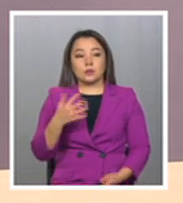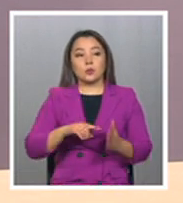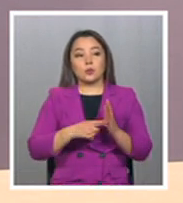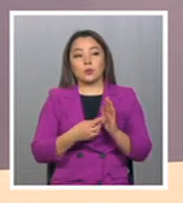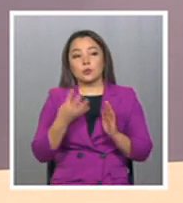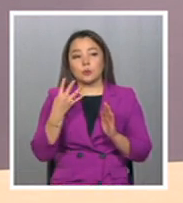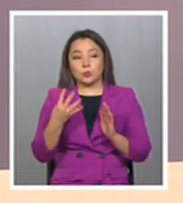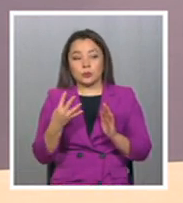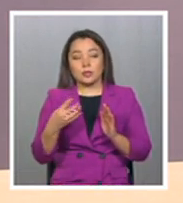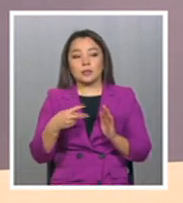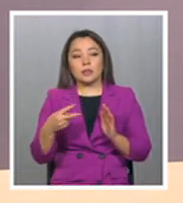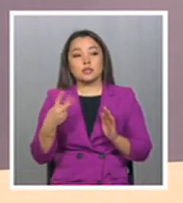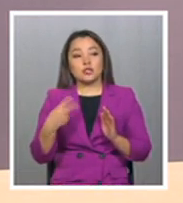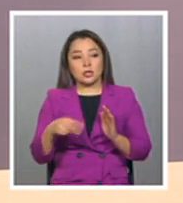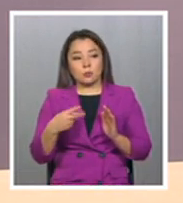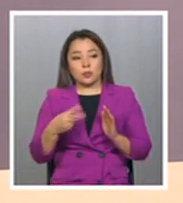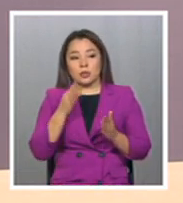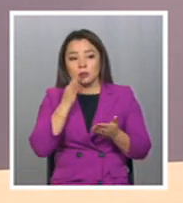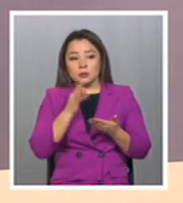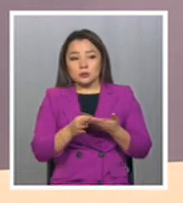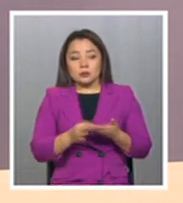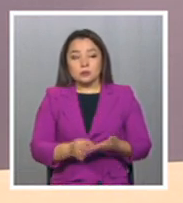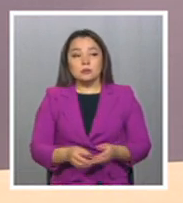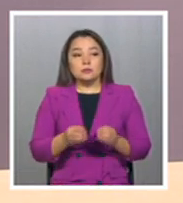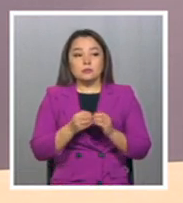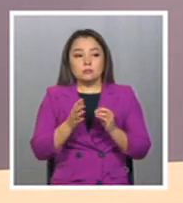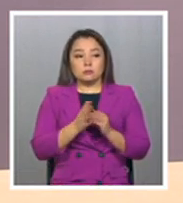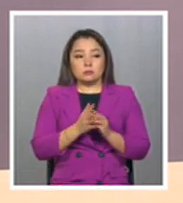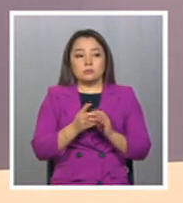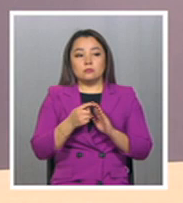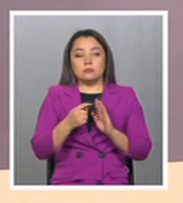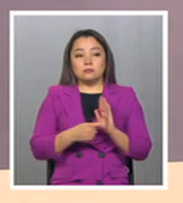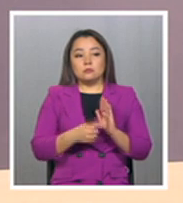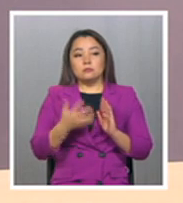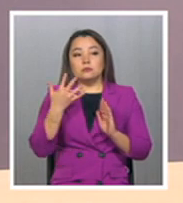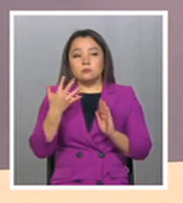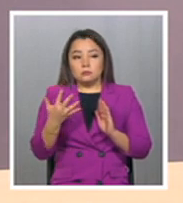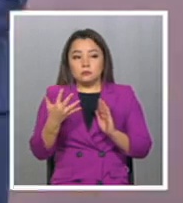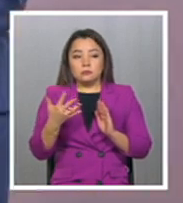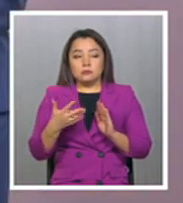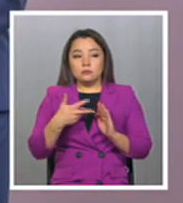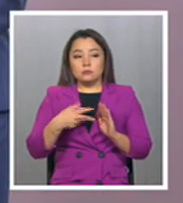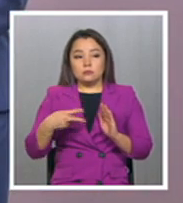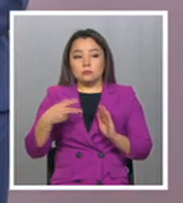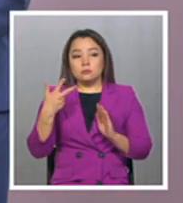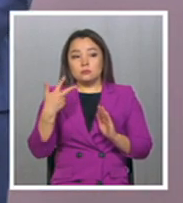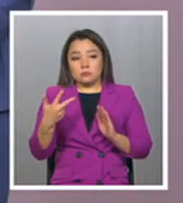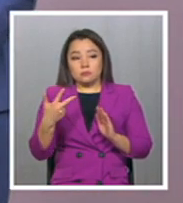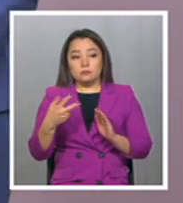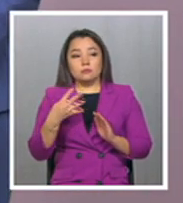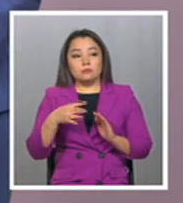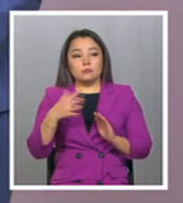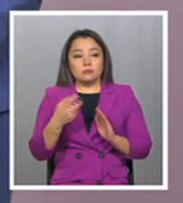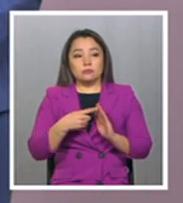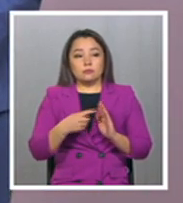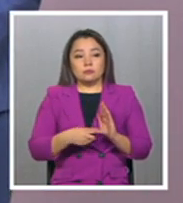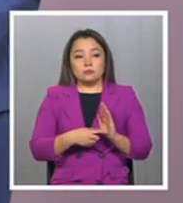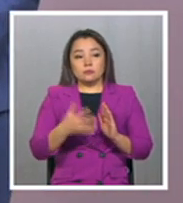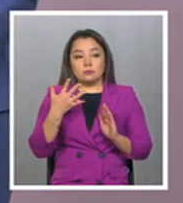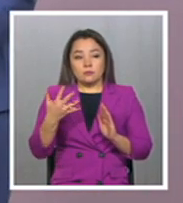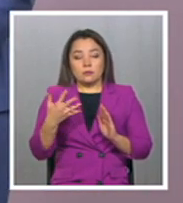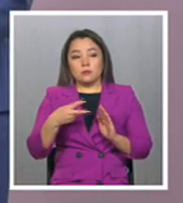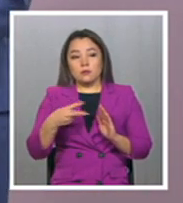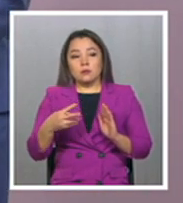сандарының көбейтіндісі 20-ға тең. 15 пен 5 сандарының бөліндісі 3-ке тең. 45 пен 5 сандарының